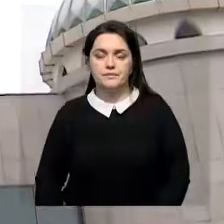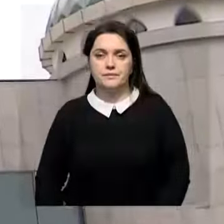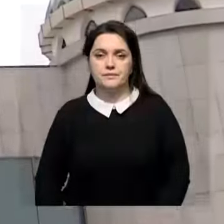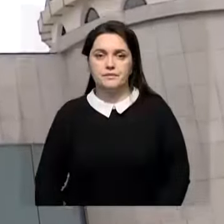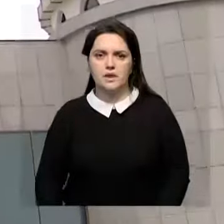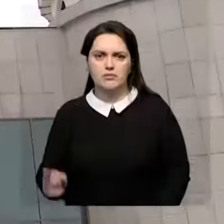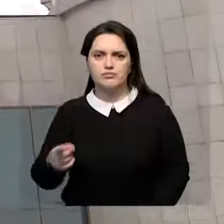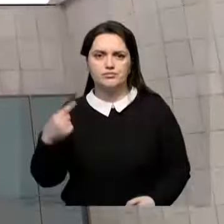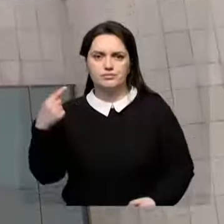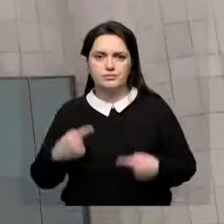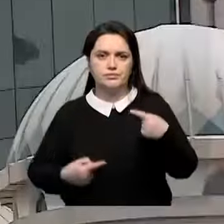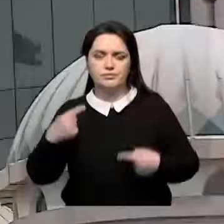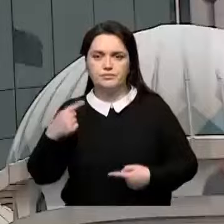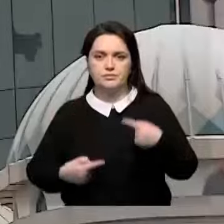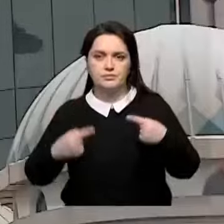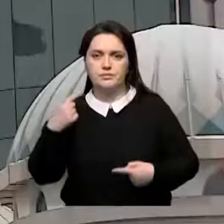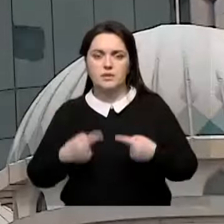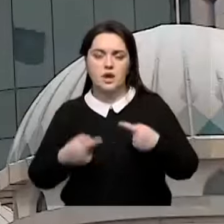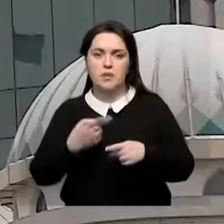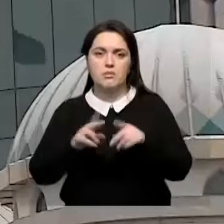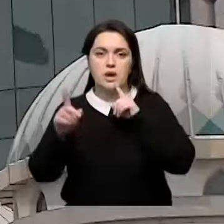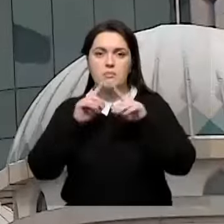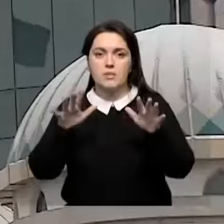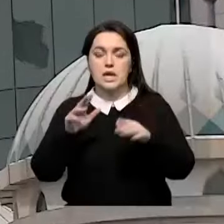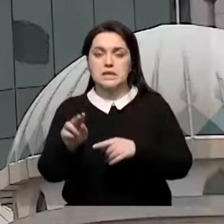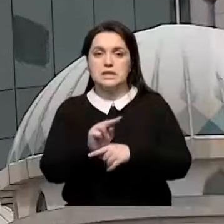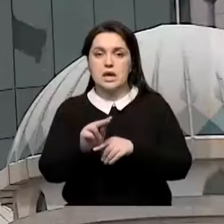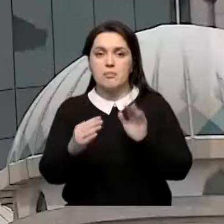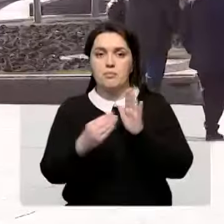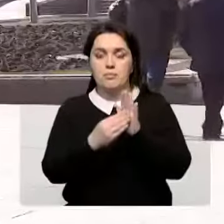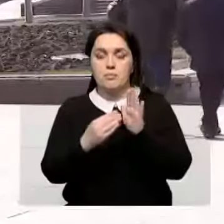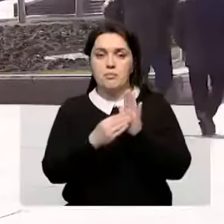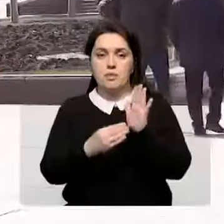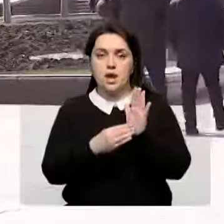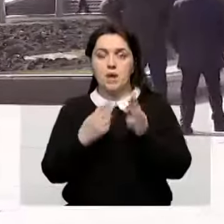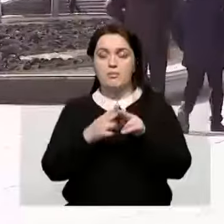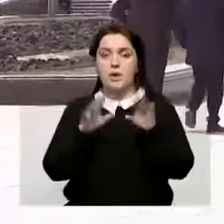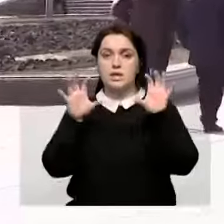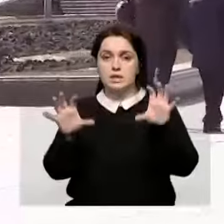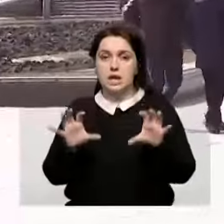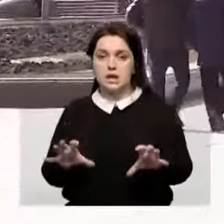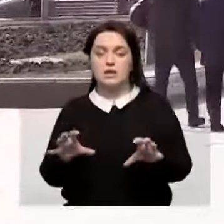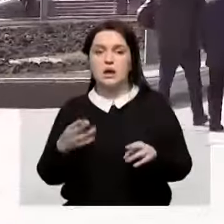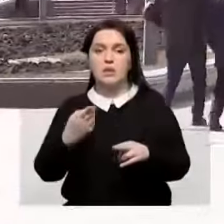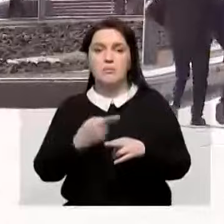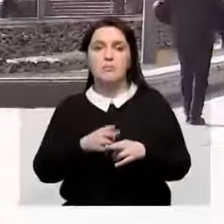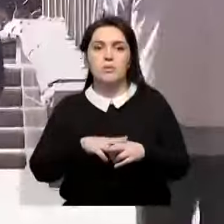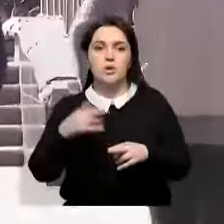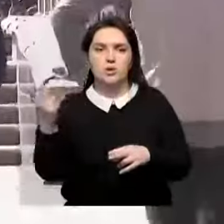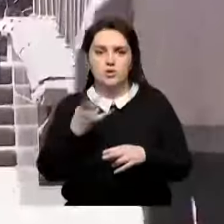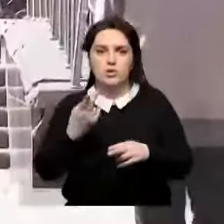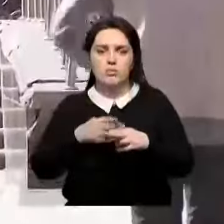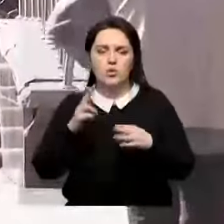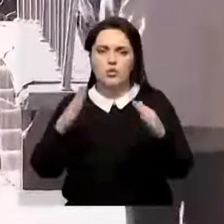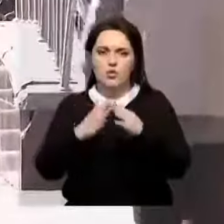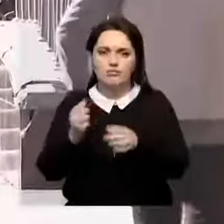Бурные обсуждения в парламенте и больше 70 поправок. Ключевыми законодательными новеллами документа стали криминализация